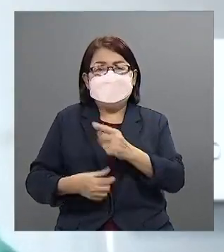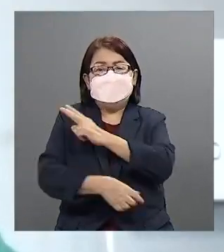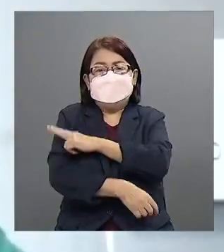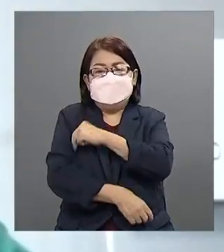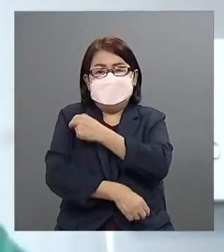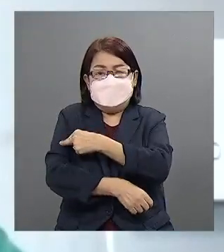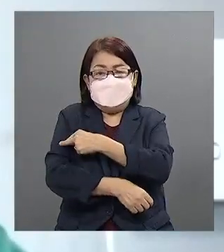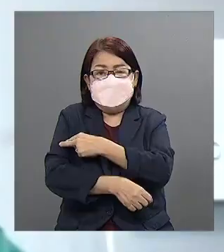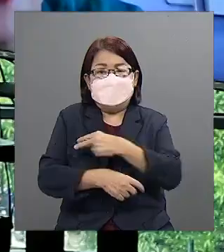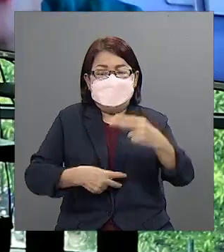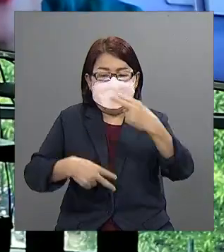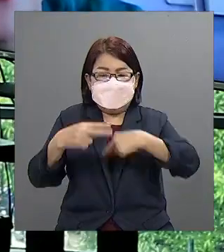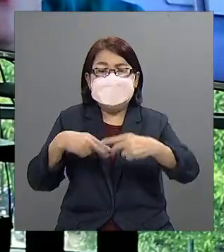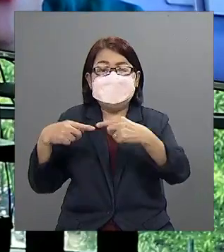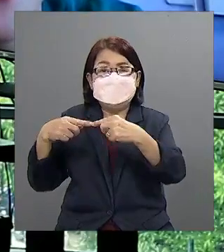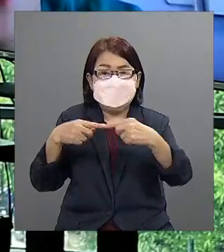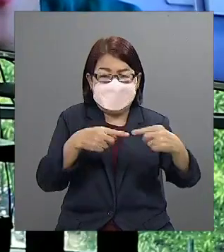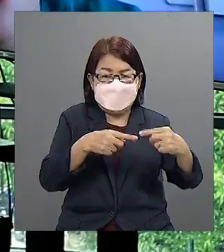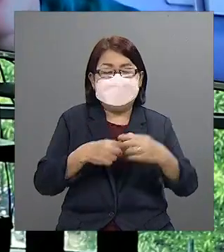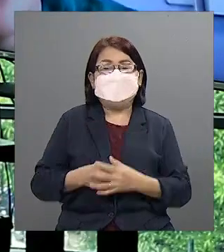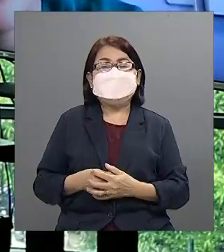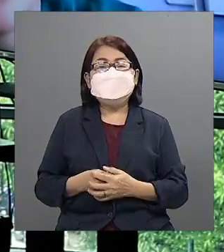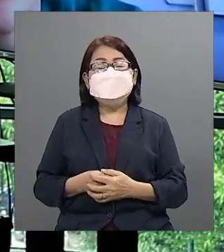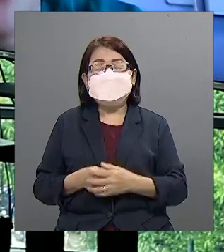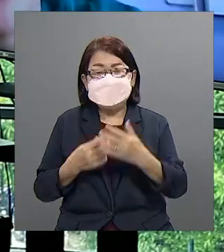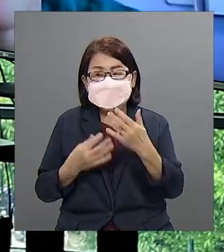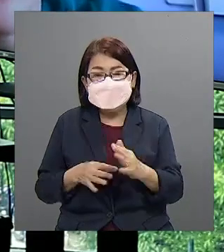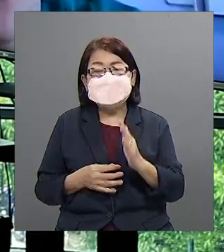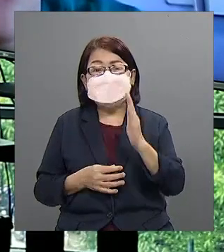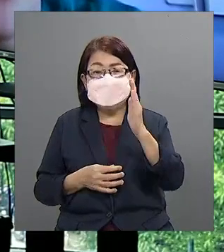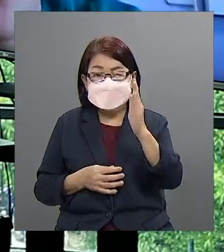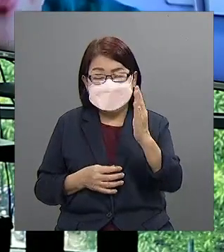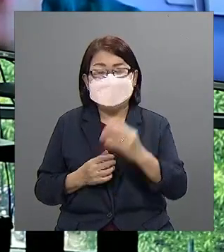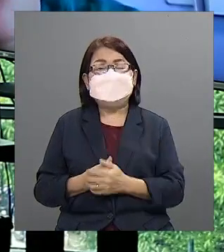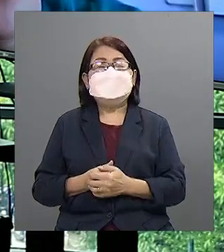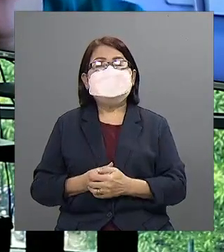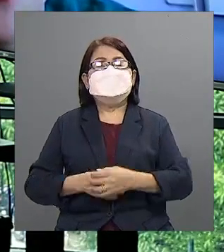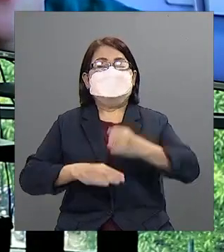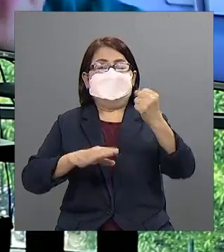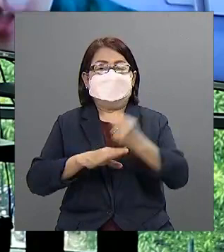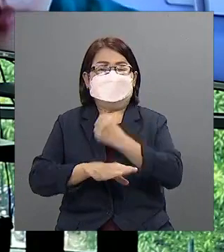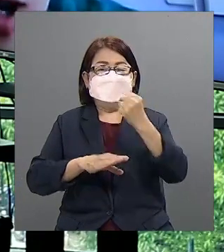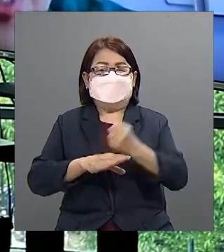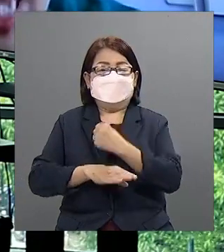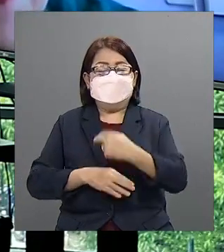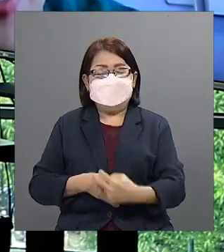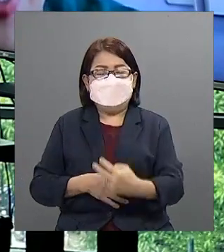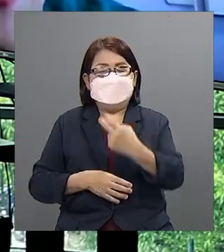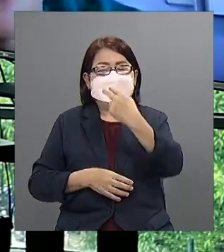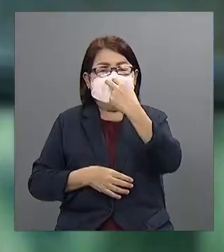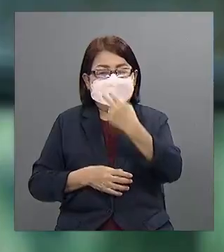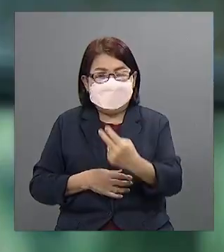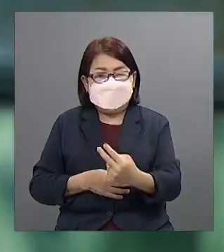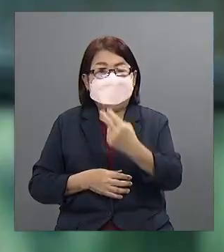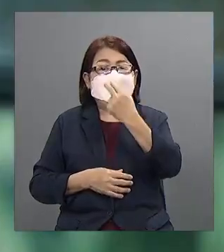ษาให้เสร็จสิ้นเรียบร้อยก่อนหลังจากนั้นก็อาจจะมาฝึกเรื่องของการฟื้นฟูสมรรถภาพของการทำงานของปอดตามม